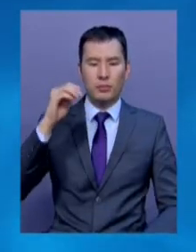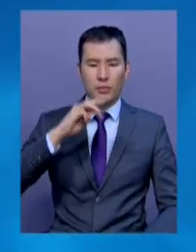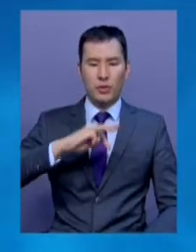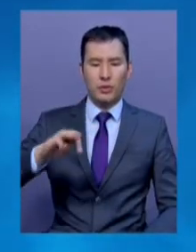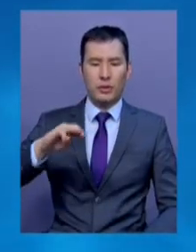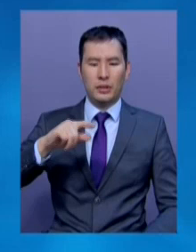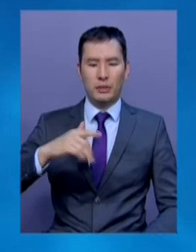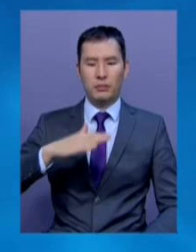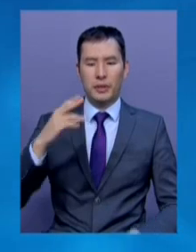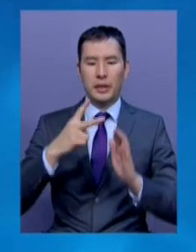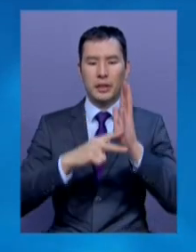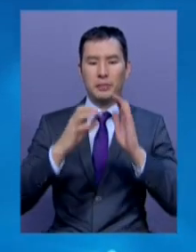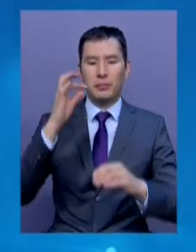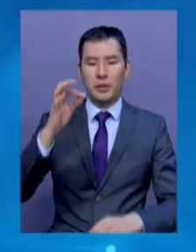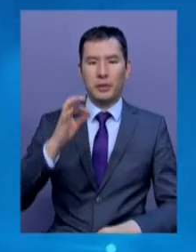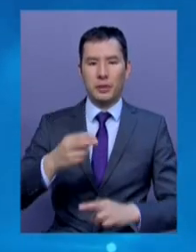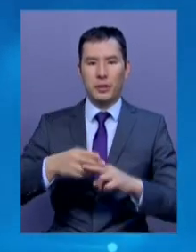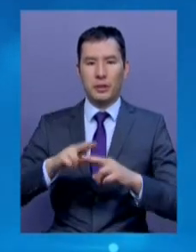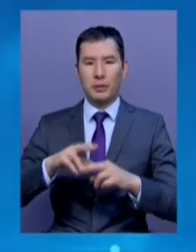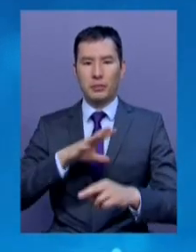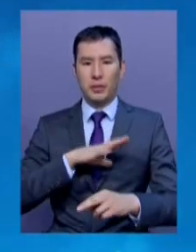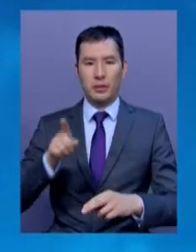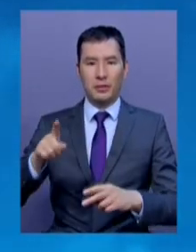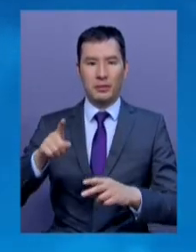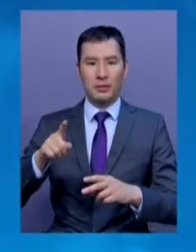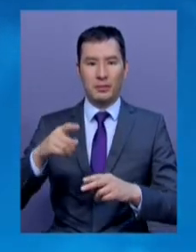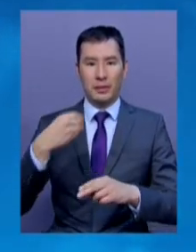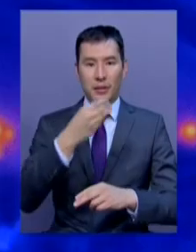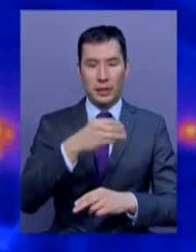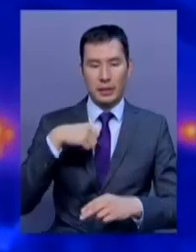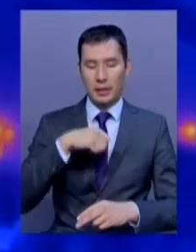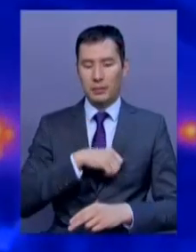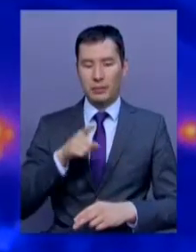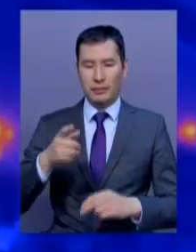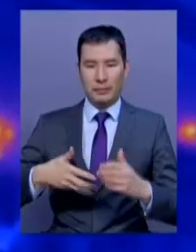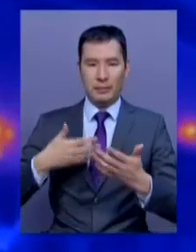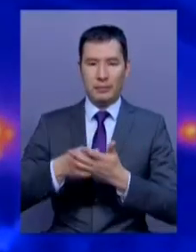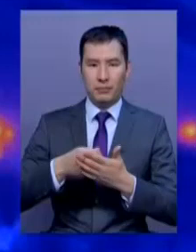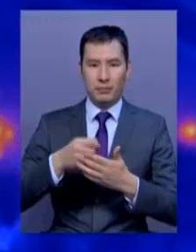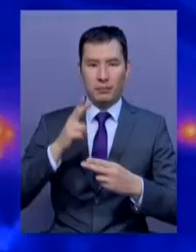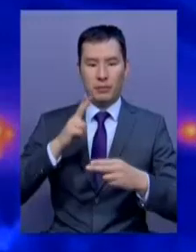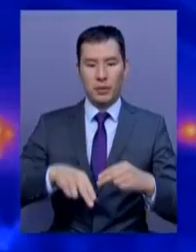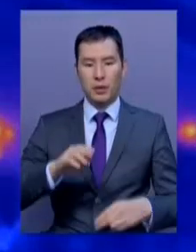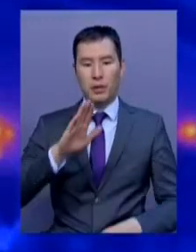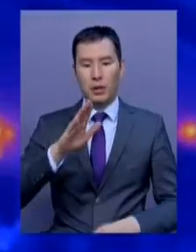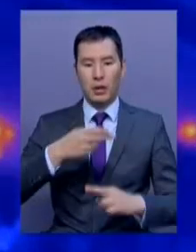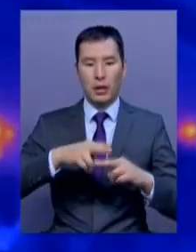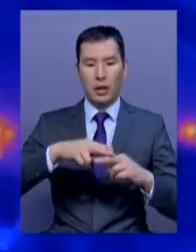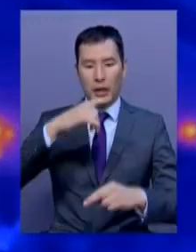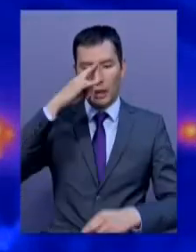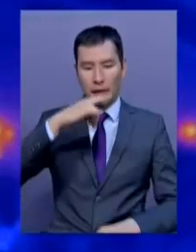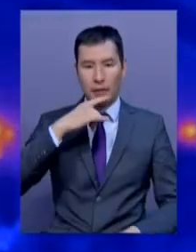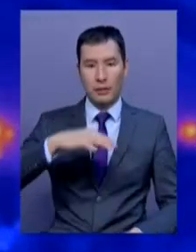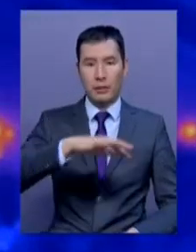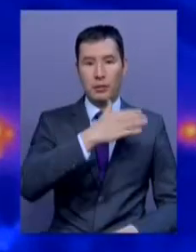Оның 70%-ын несие берген мекеме өз есебінен жапты. Бұл қаншалықты қазақстандықтардың қаржылық мәселесін